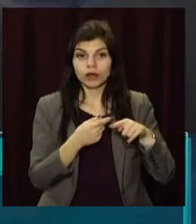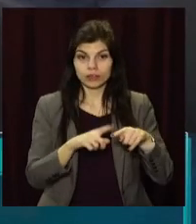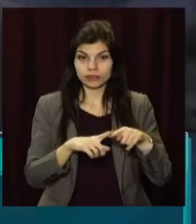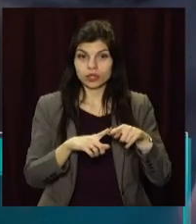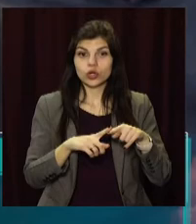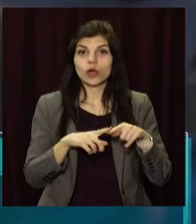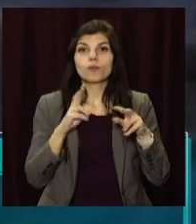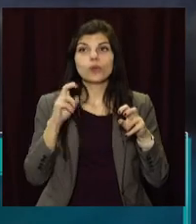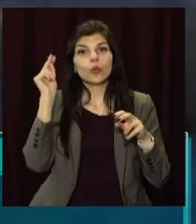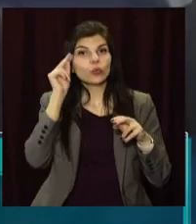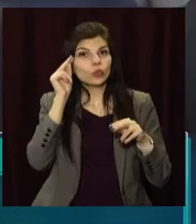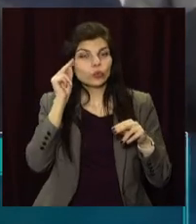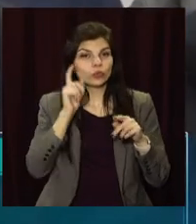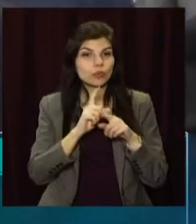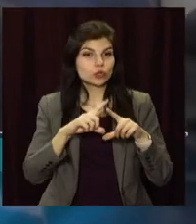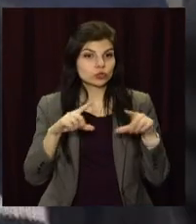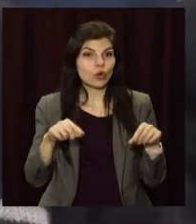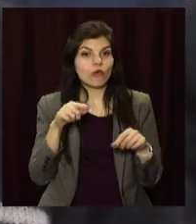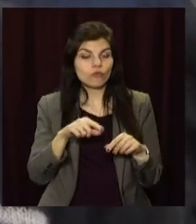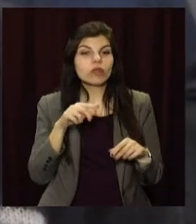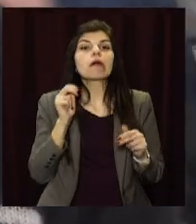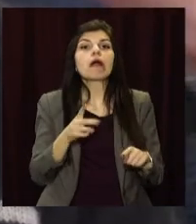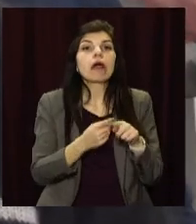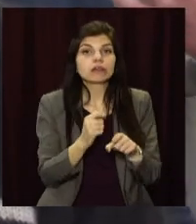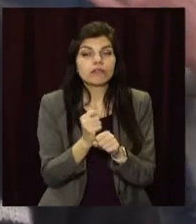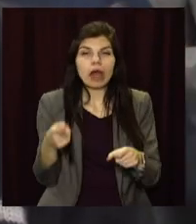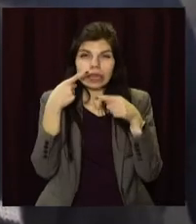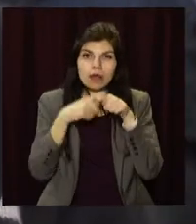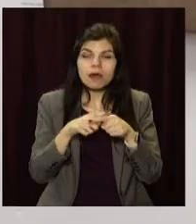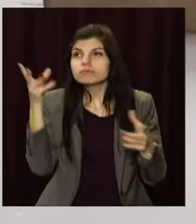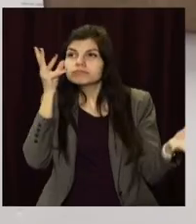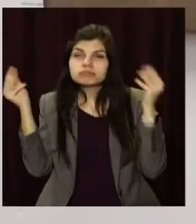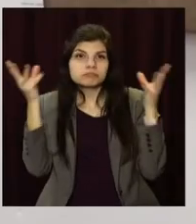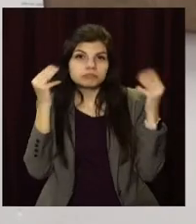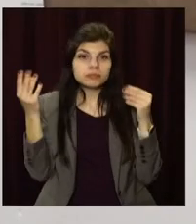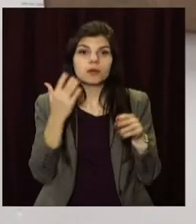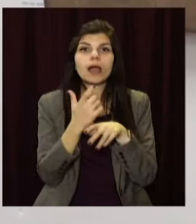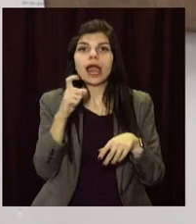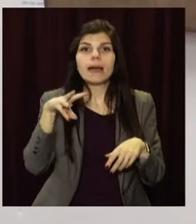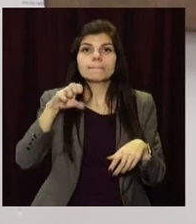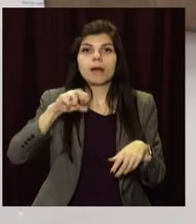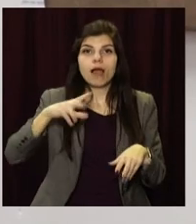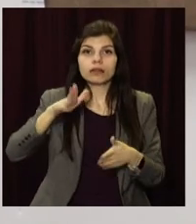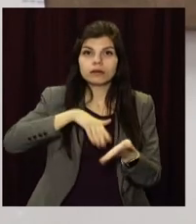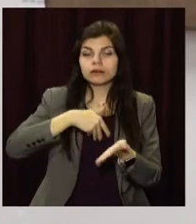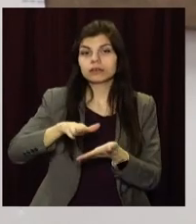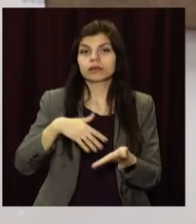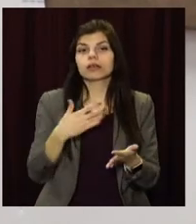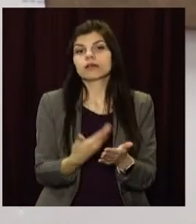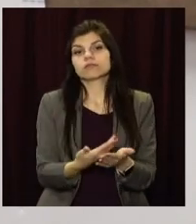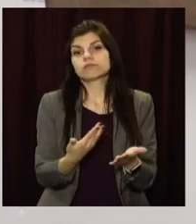як це робити. Вона засвоїла різноманітні техніки, наприклад, емаль,